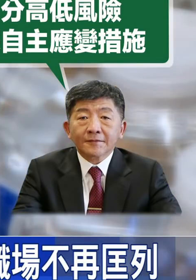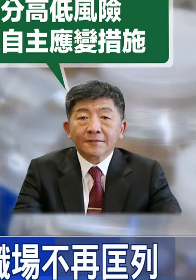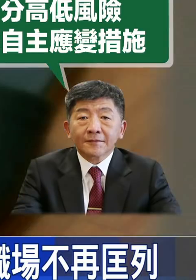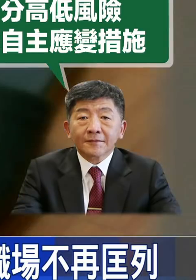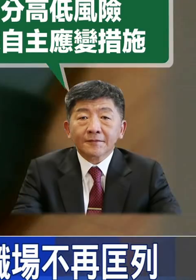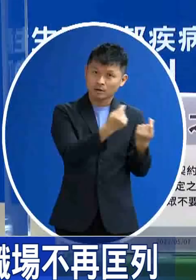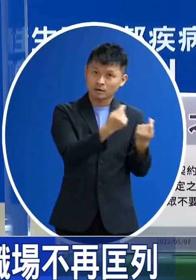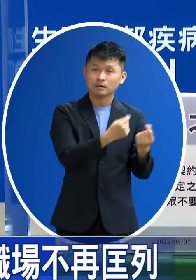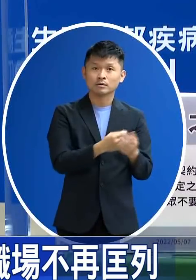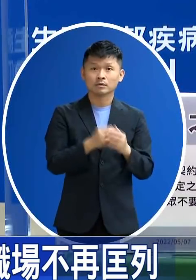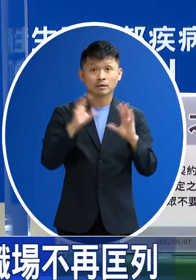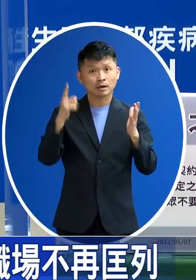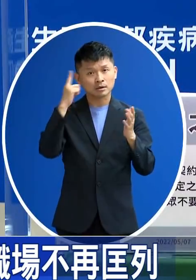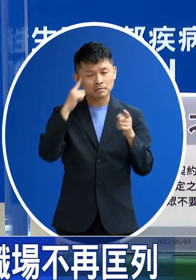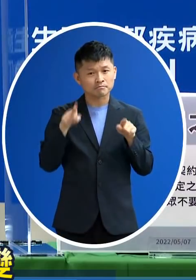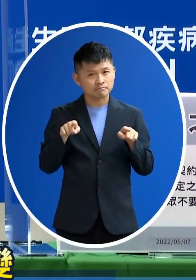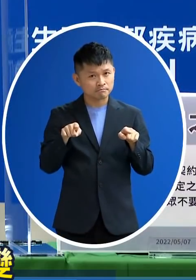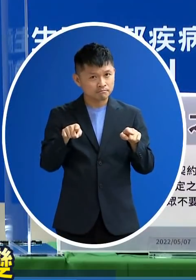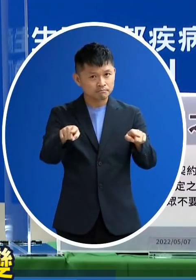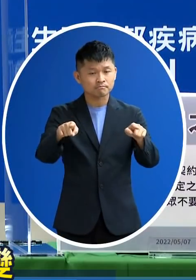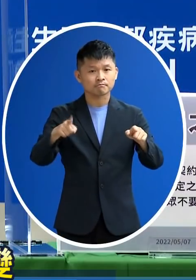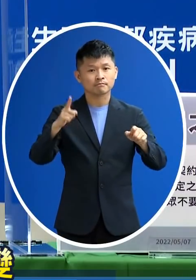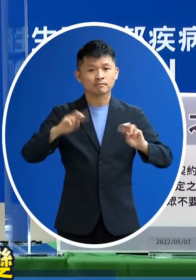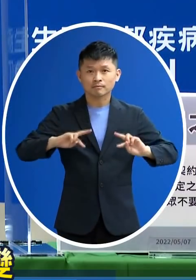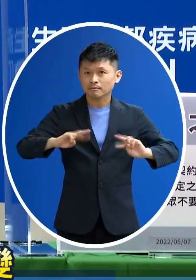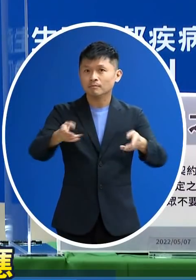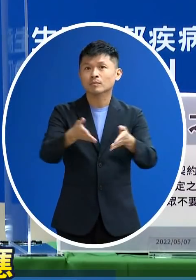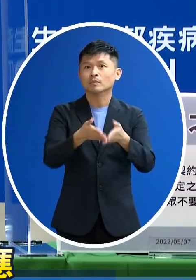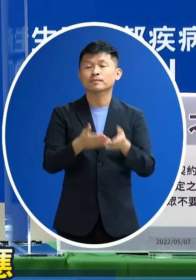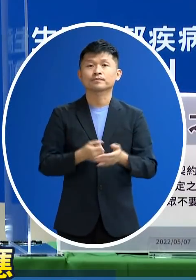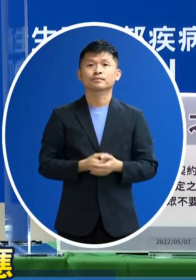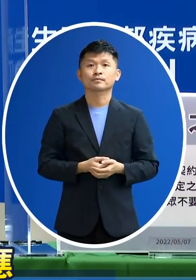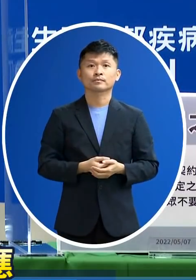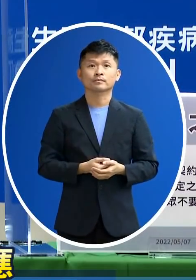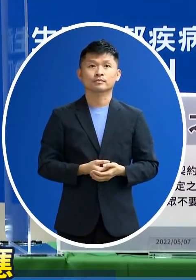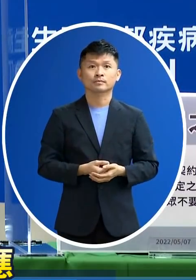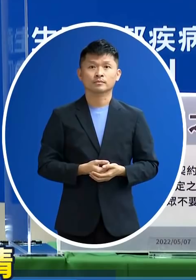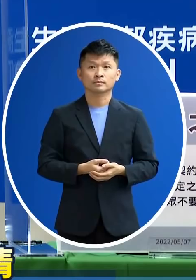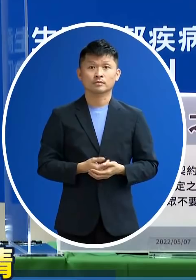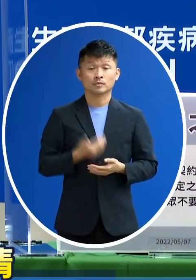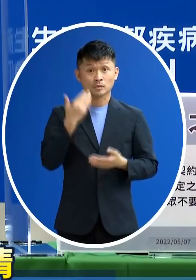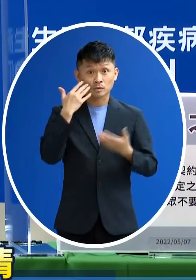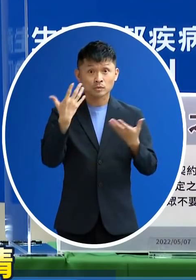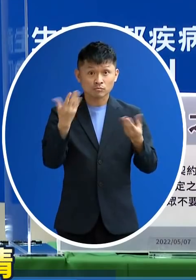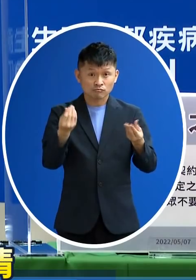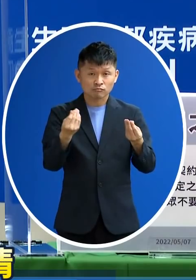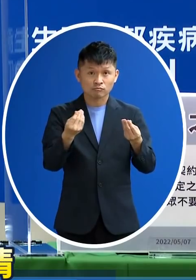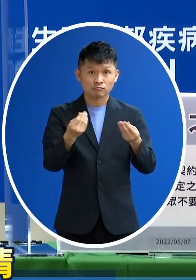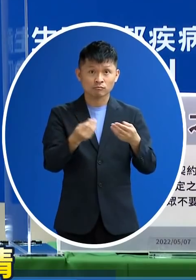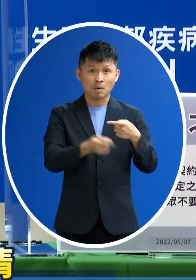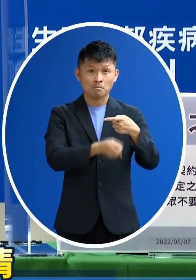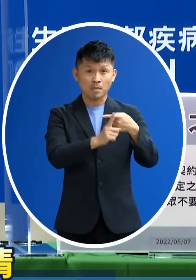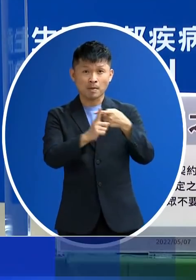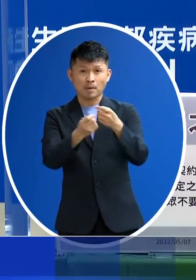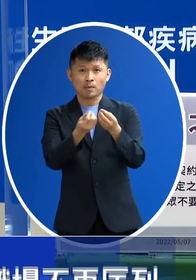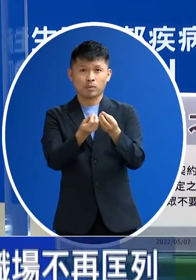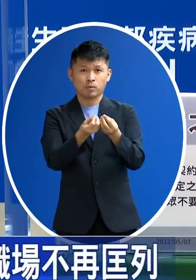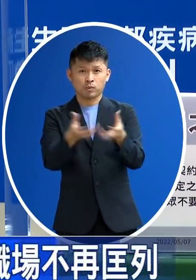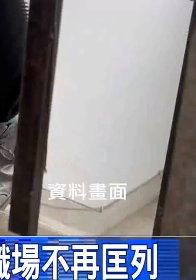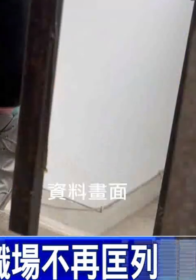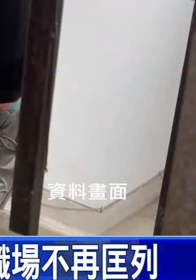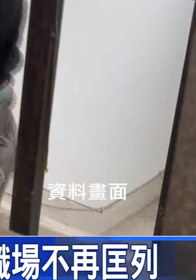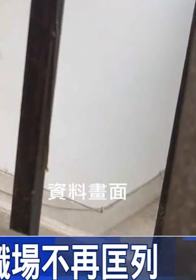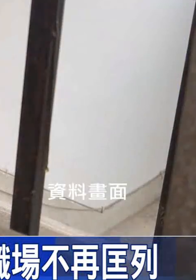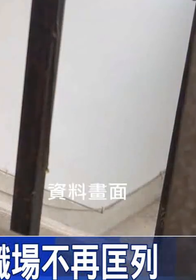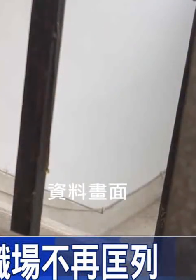或是快筛。 起来做一点改变，要么就很难来因应这样的一个大规模的疫情。 大规模疫情